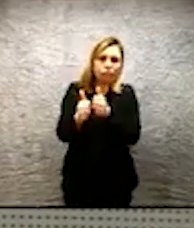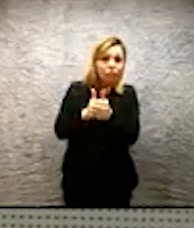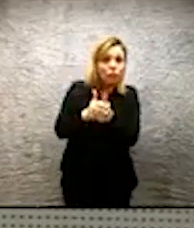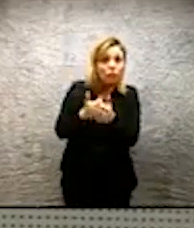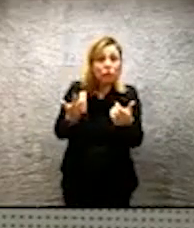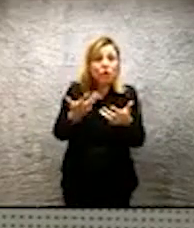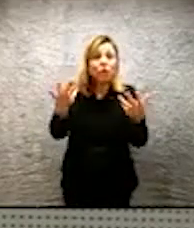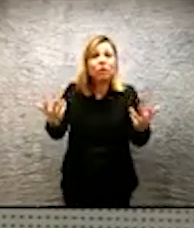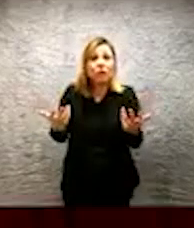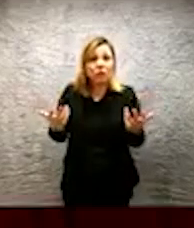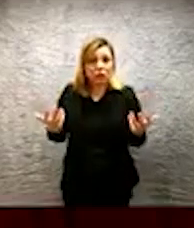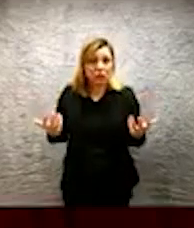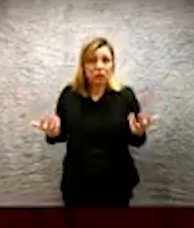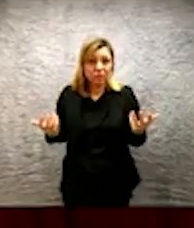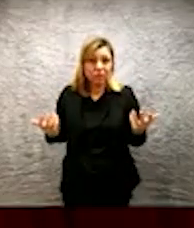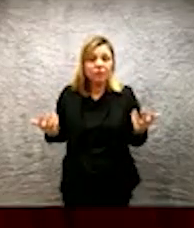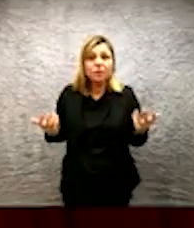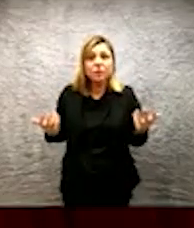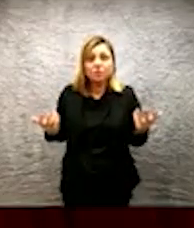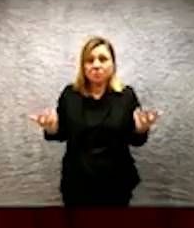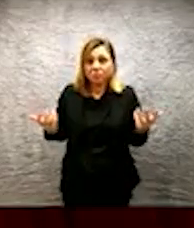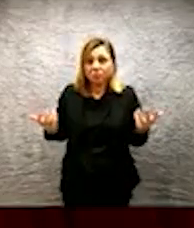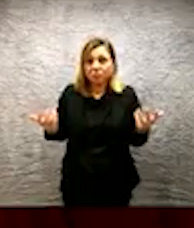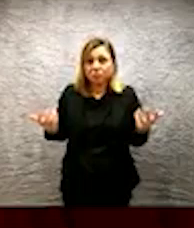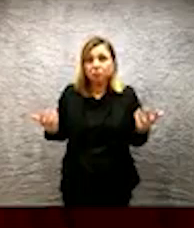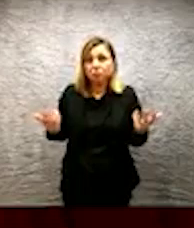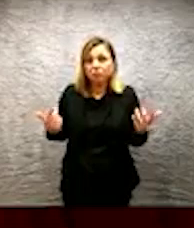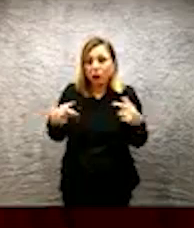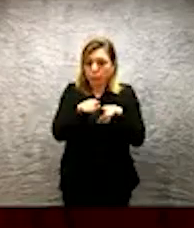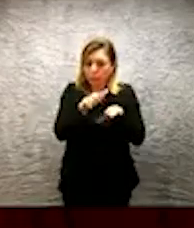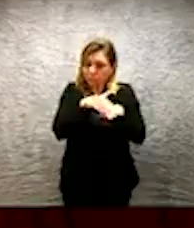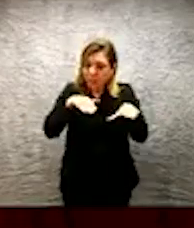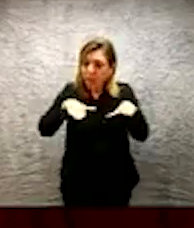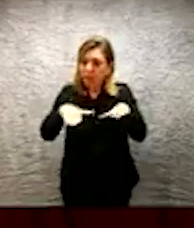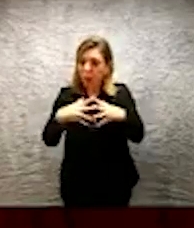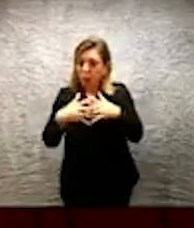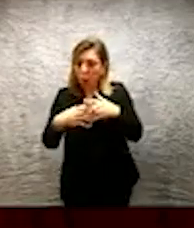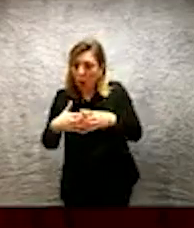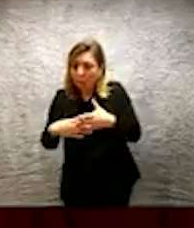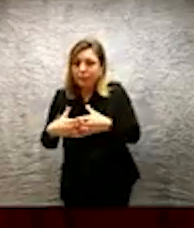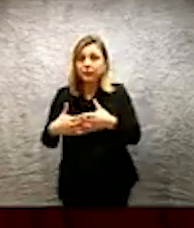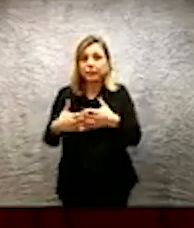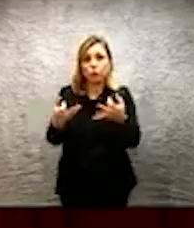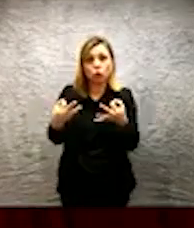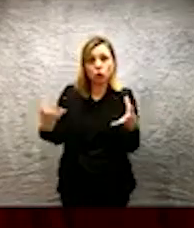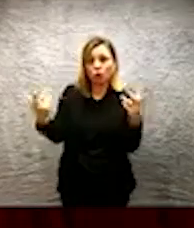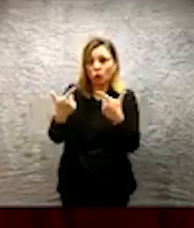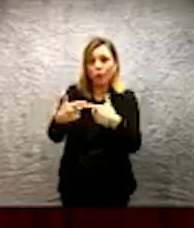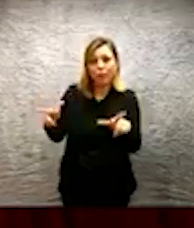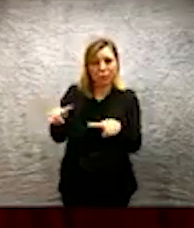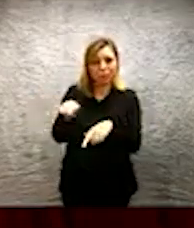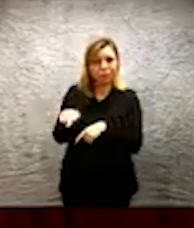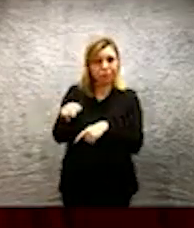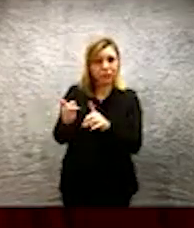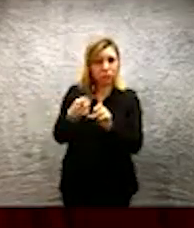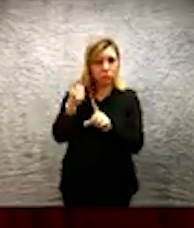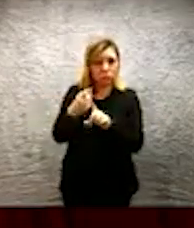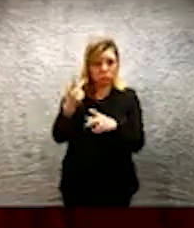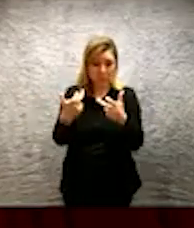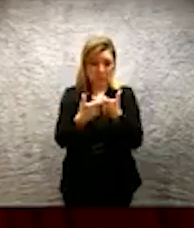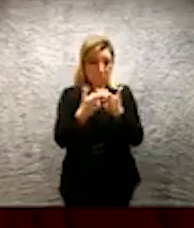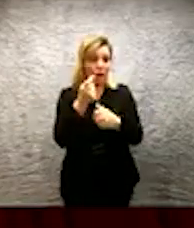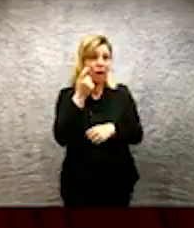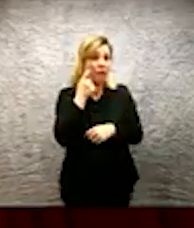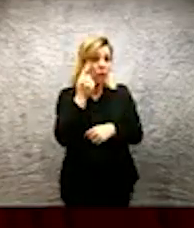il y aura vraiment aussi des moments de loisirs ou en tout cas de temps libre. Un enfant qui veut aussi, un élève qui a